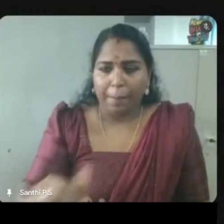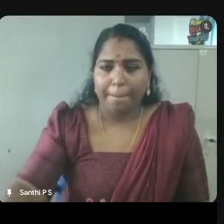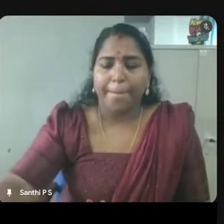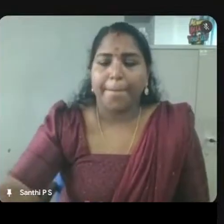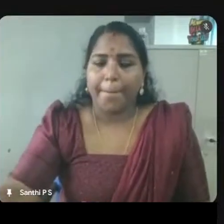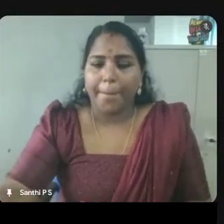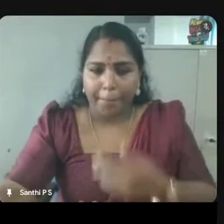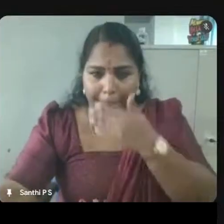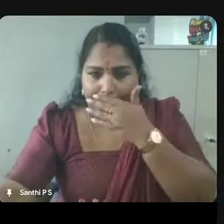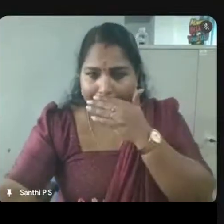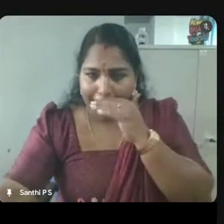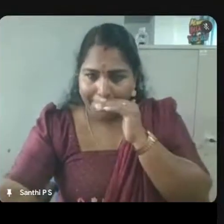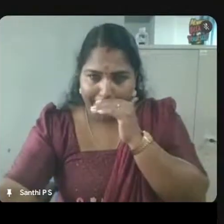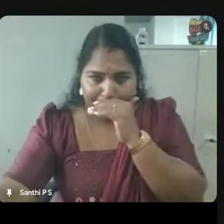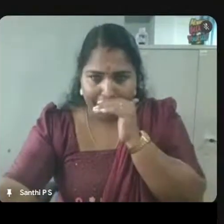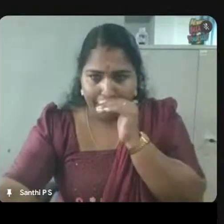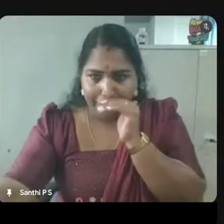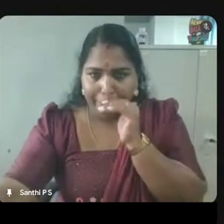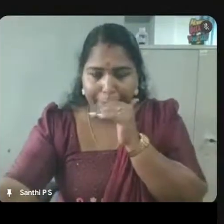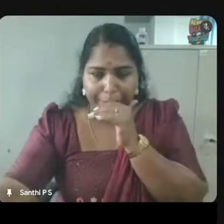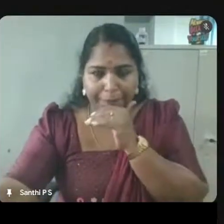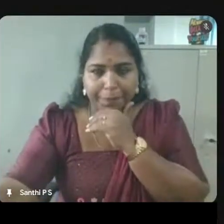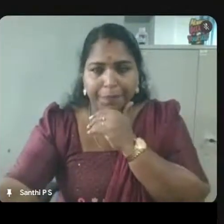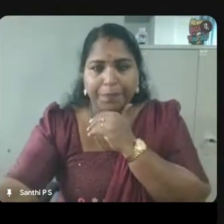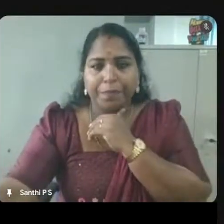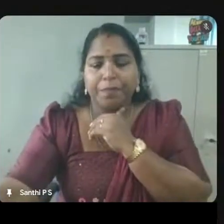മാം ഒരു സംശയം ചോദിച്ചോട്ടെ? ഓക്കെ,